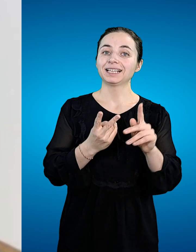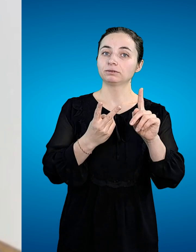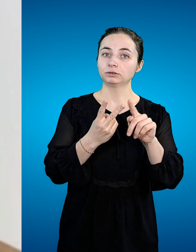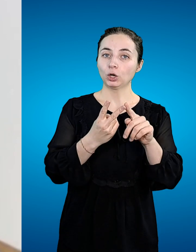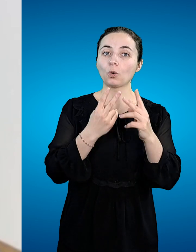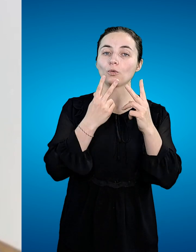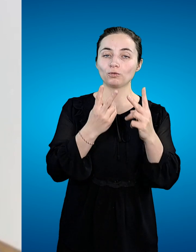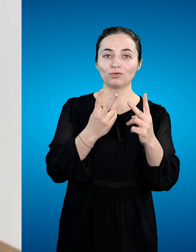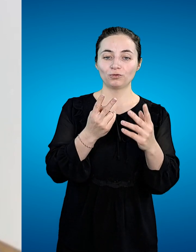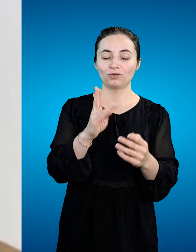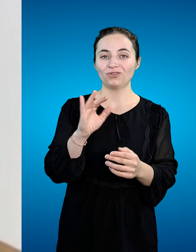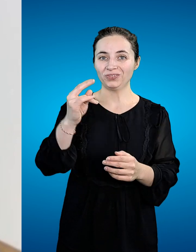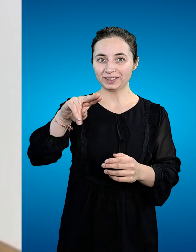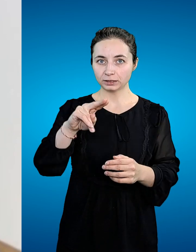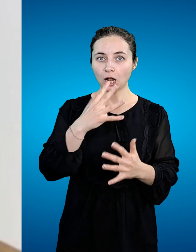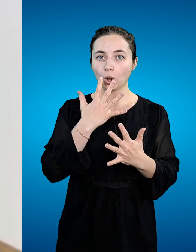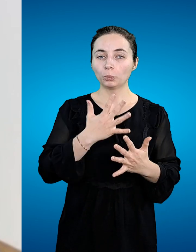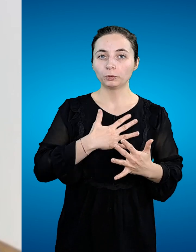влюбленность. Есть второй вид любви.